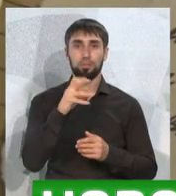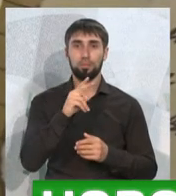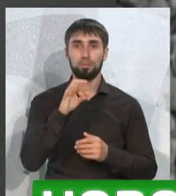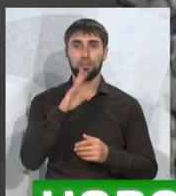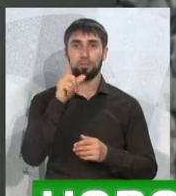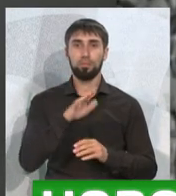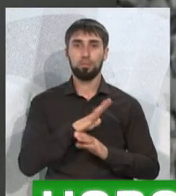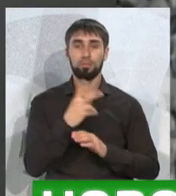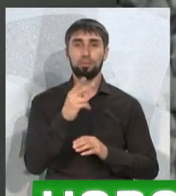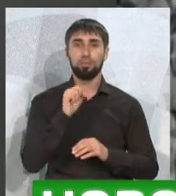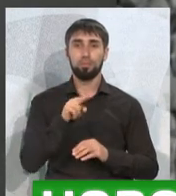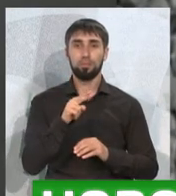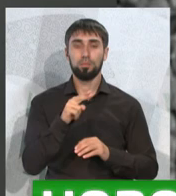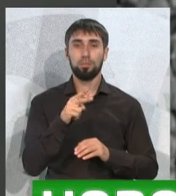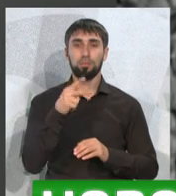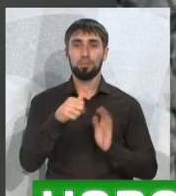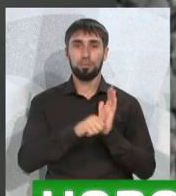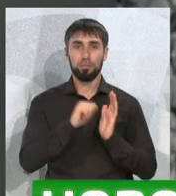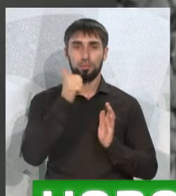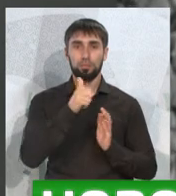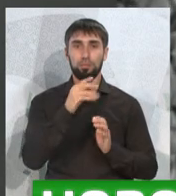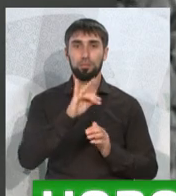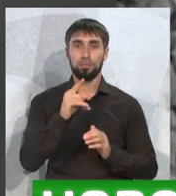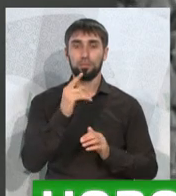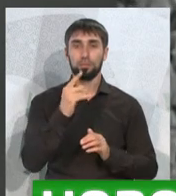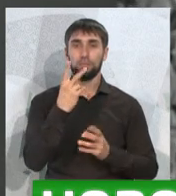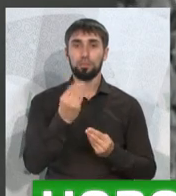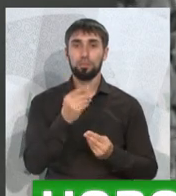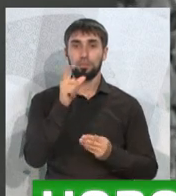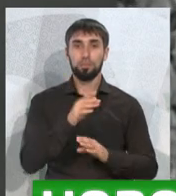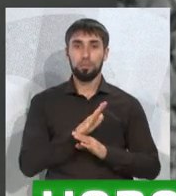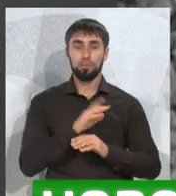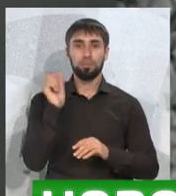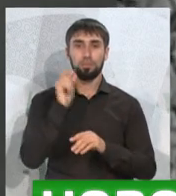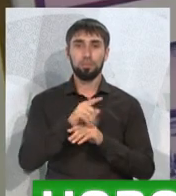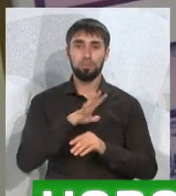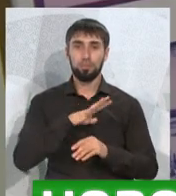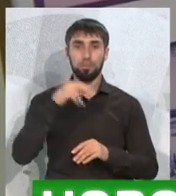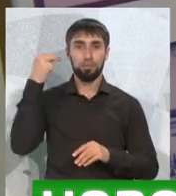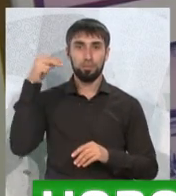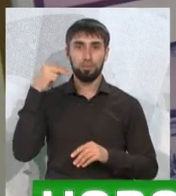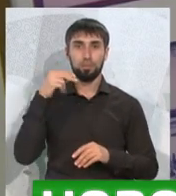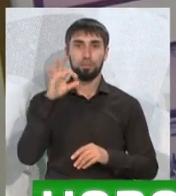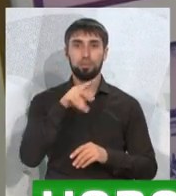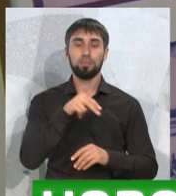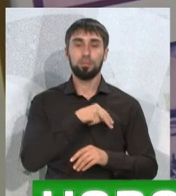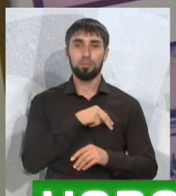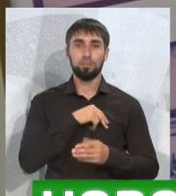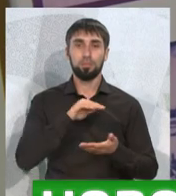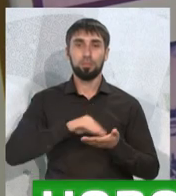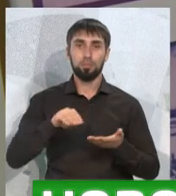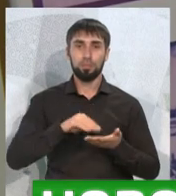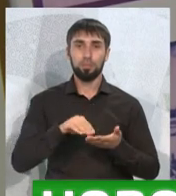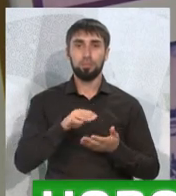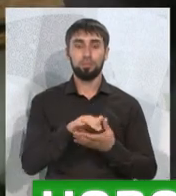стало 2 апреля 2006 года. Через 2 дня после его смерти вышел указ президента России Владимира Путина о награждении писателя